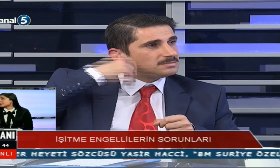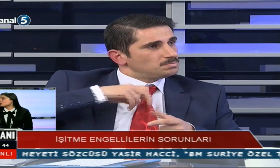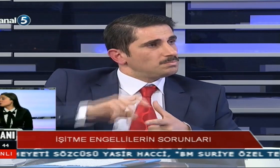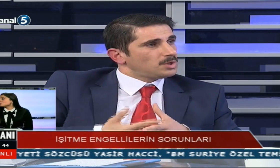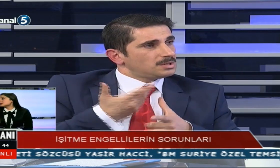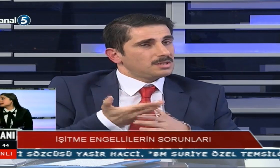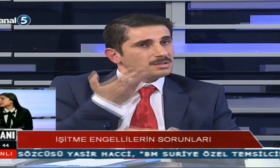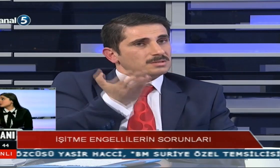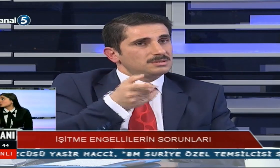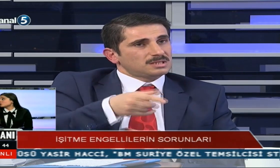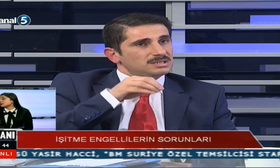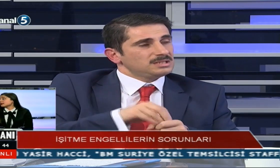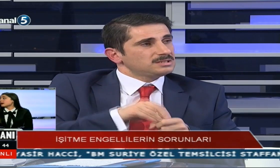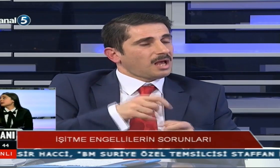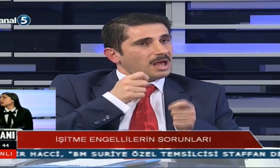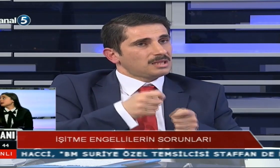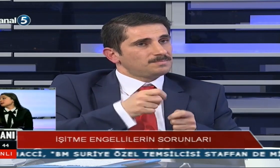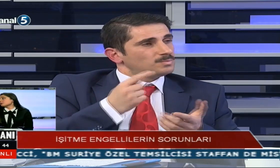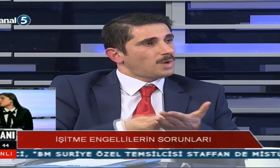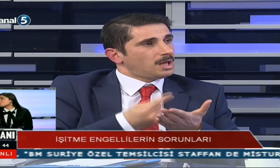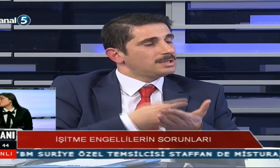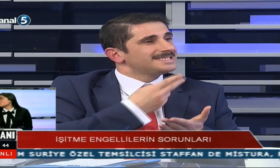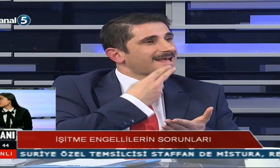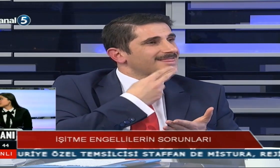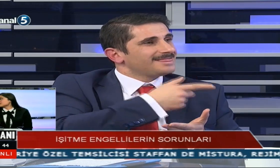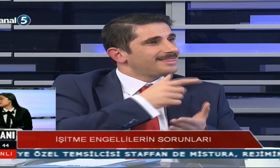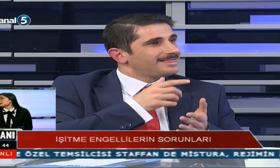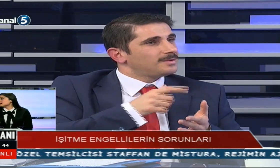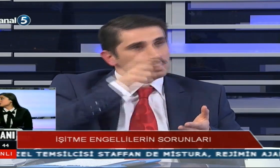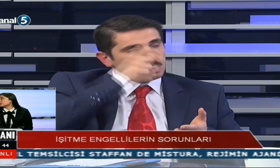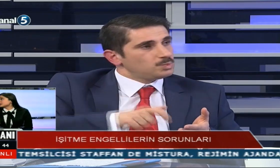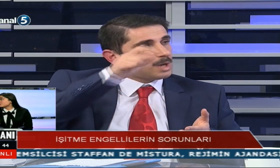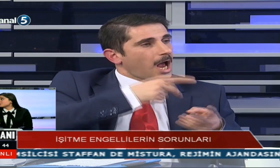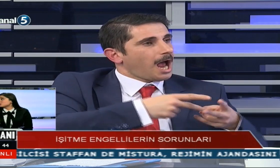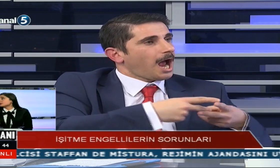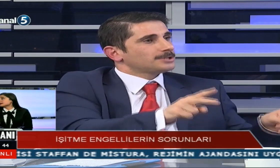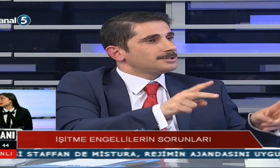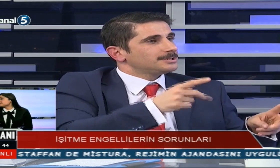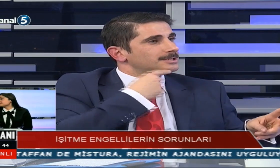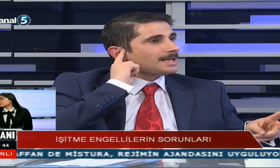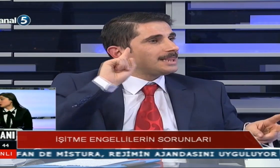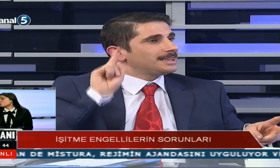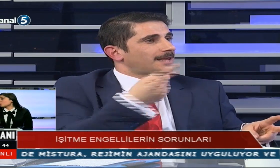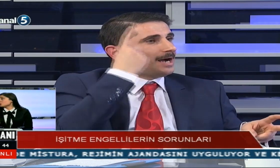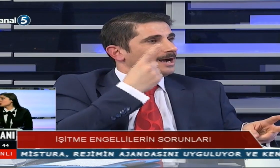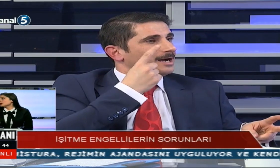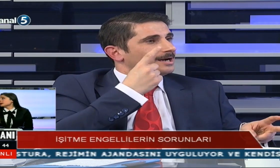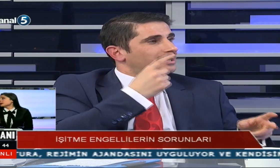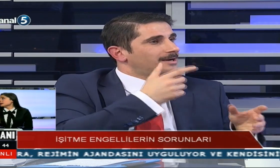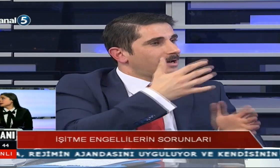anlamda. Gücümüzü yettiremiyoruz. Ne kadar tabii gücümüzü kullanabiliriz. Türkiye gibi bir ülkede, çok